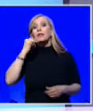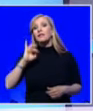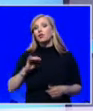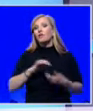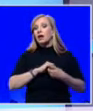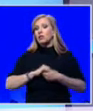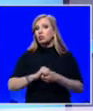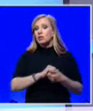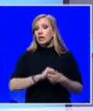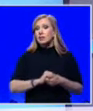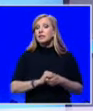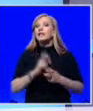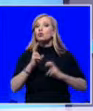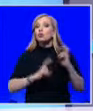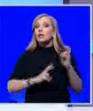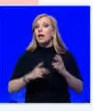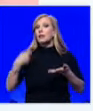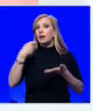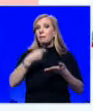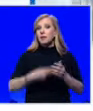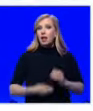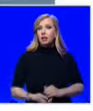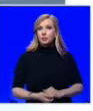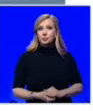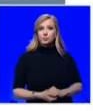от Асоциацията на индустриалния капитал.